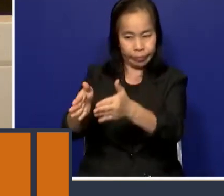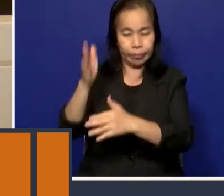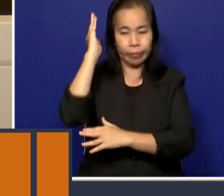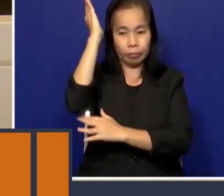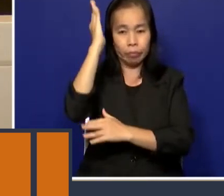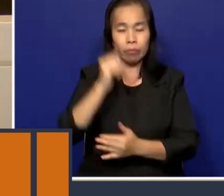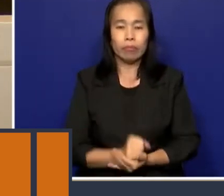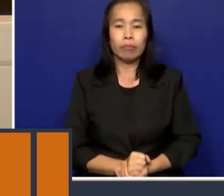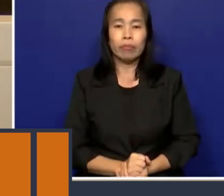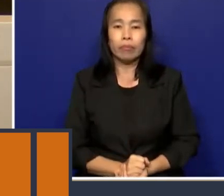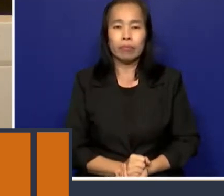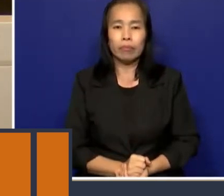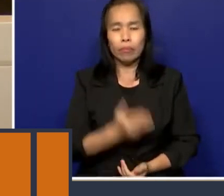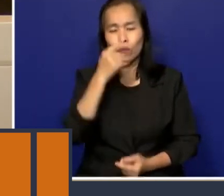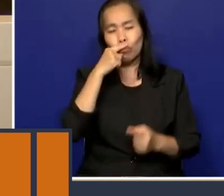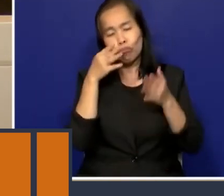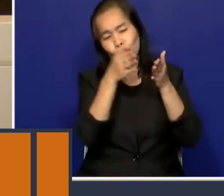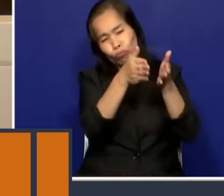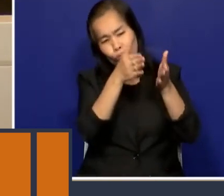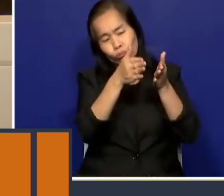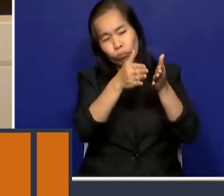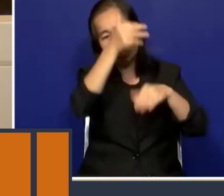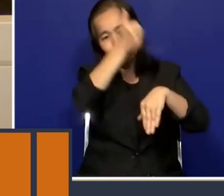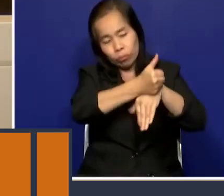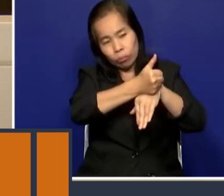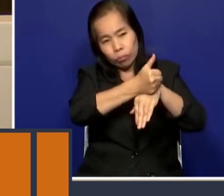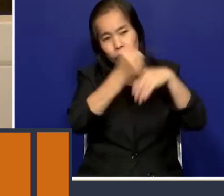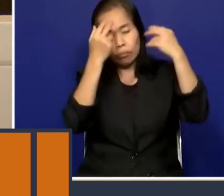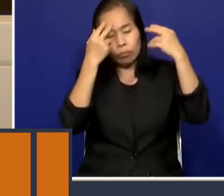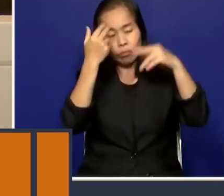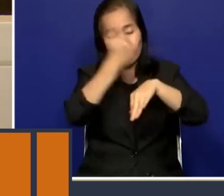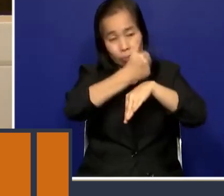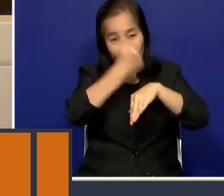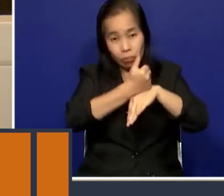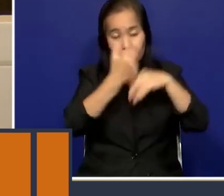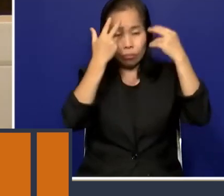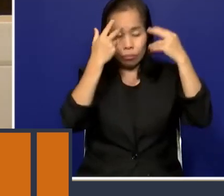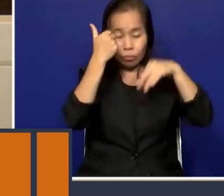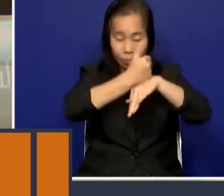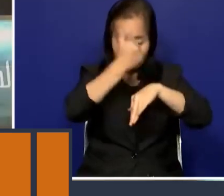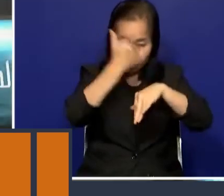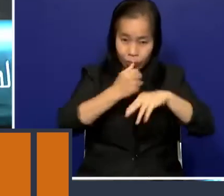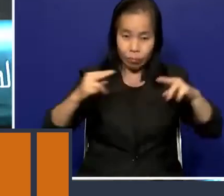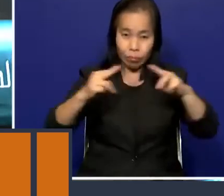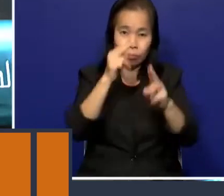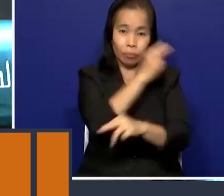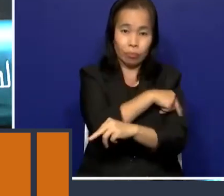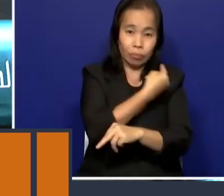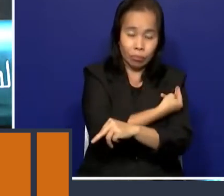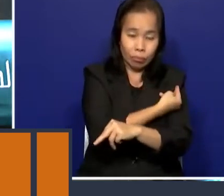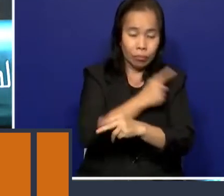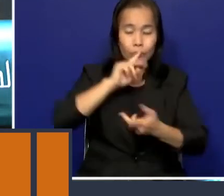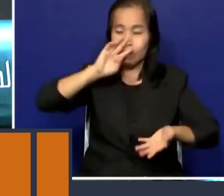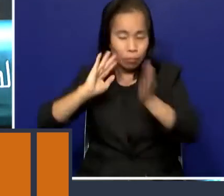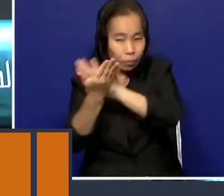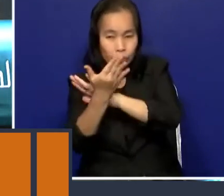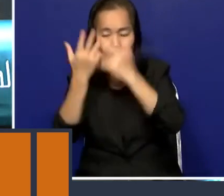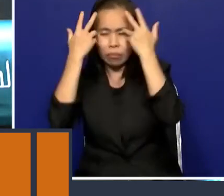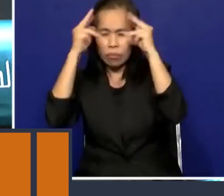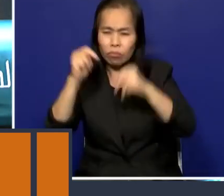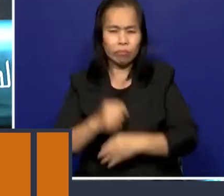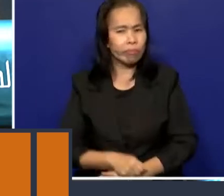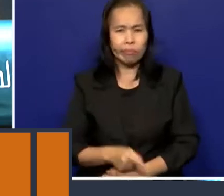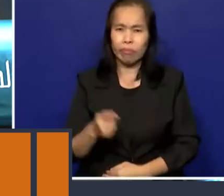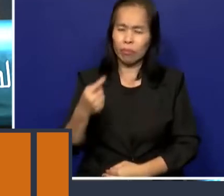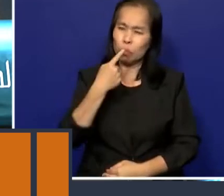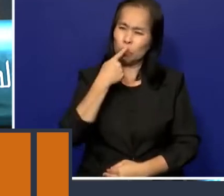็กภิบราย ท่านอนุทิอยู่ดีๆ เวแะหานายคi ไม่พอ้าวันเตฟตดลันจจนเคยตัวผมวาป